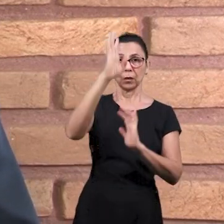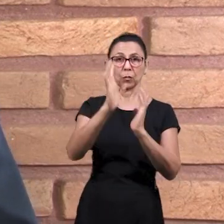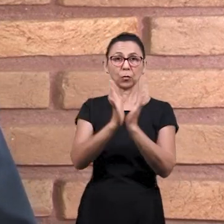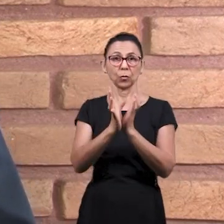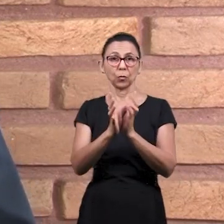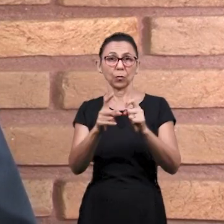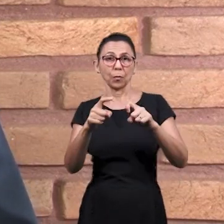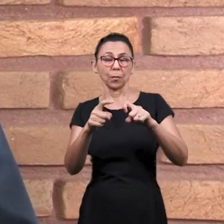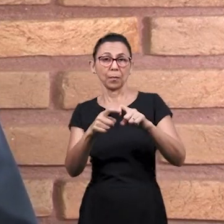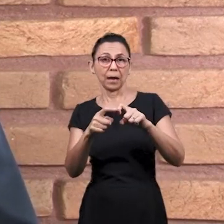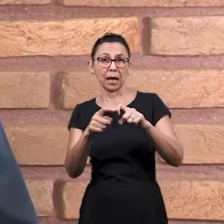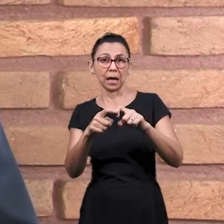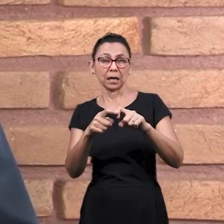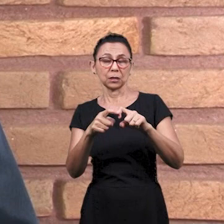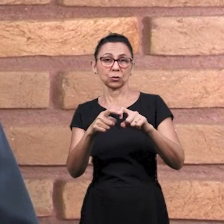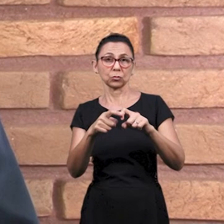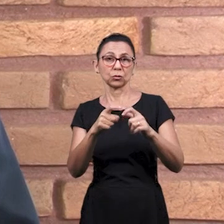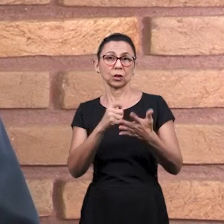трудится,